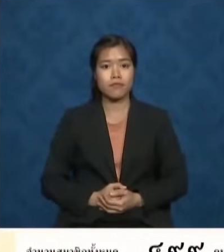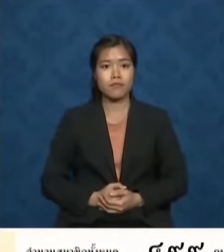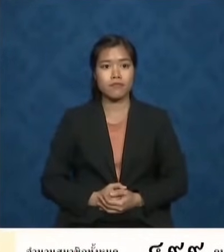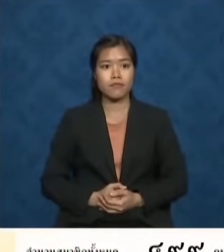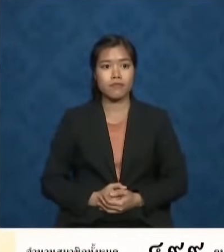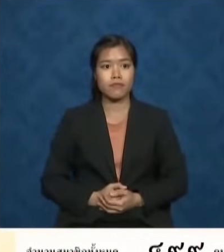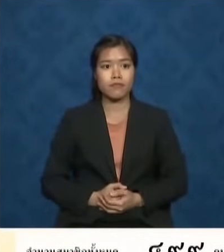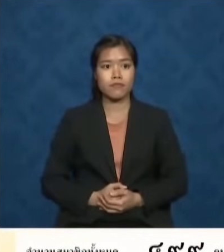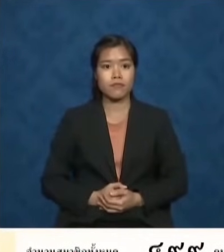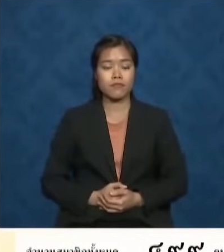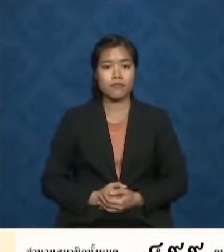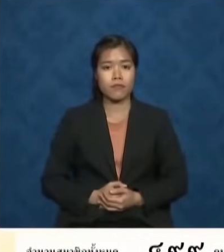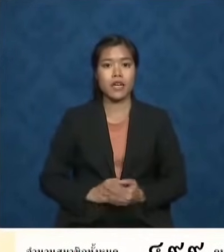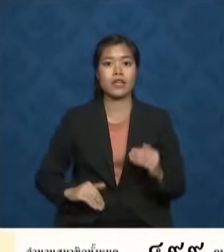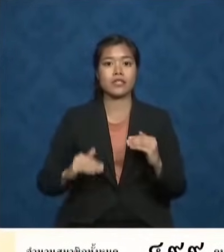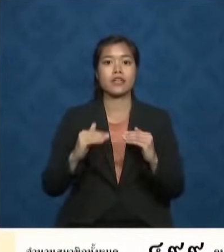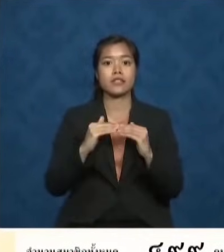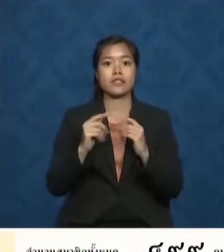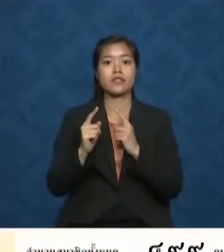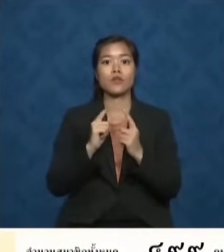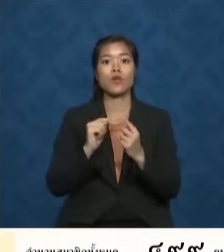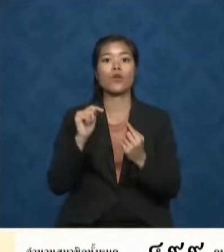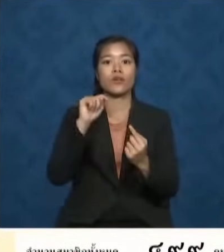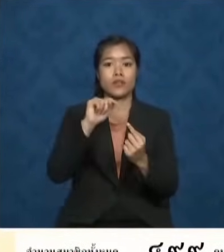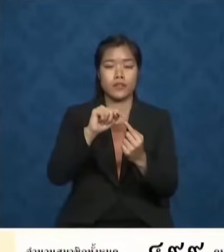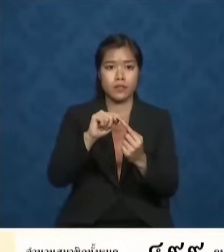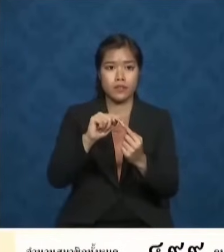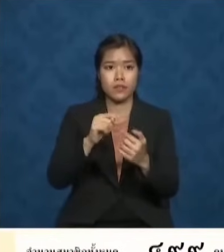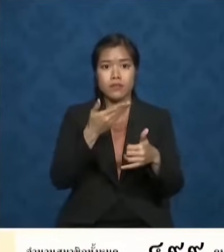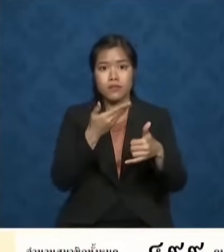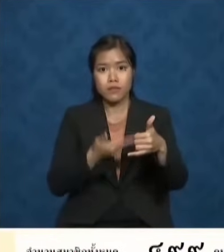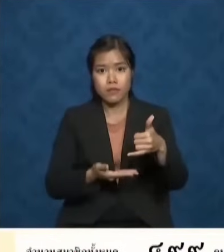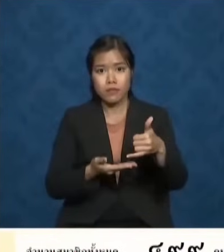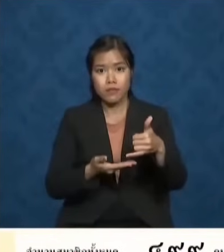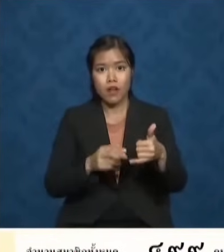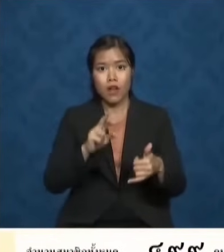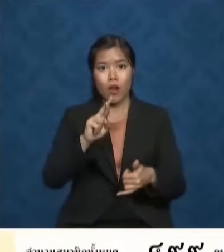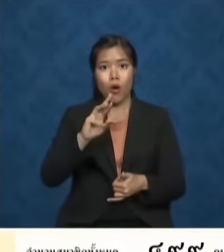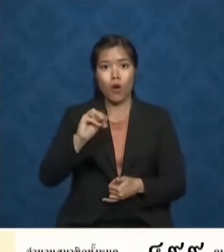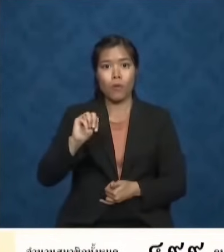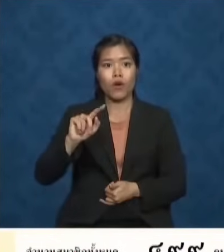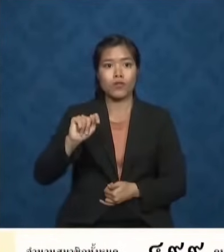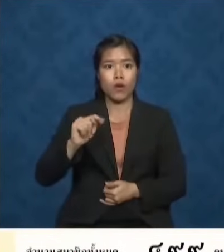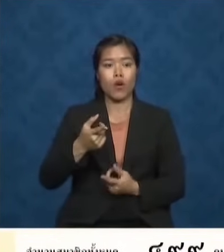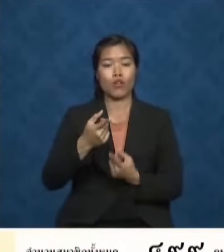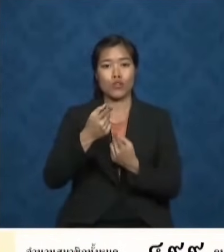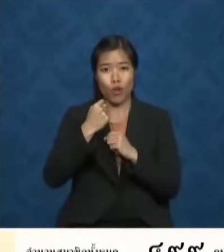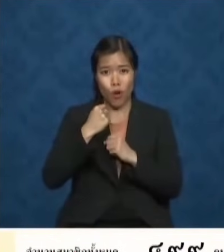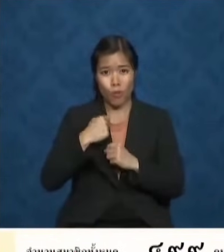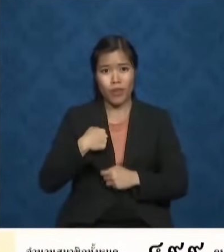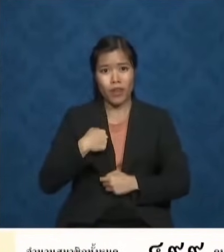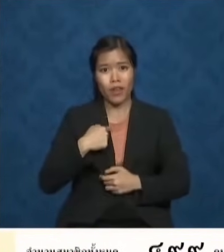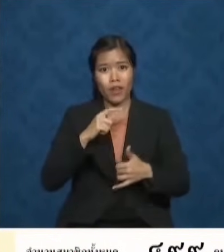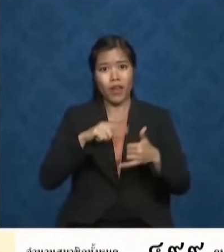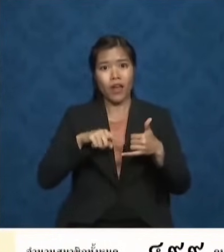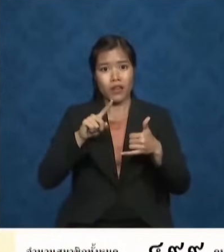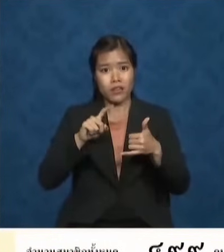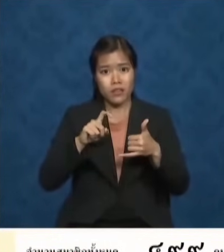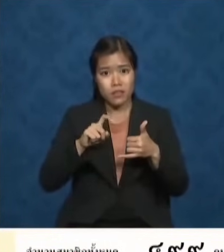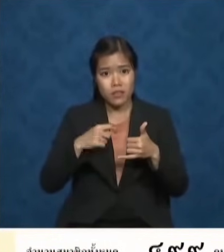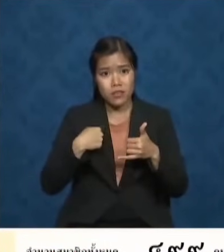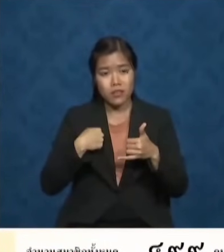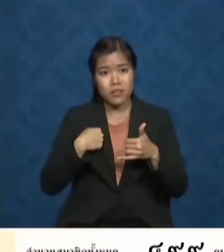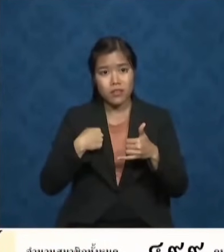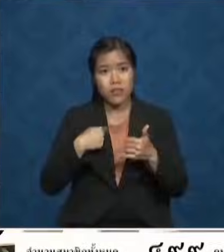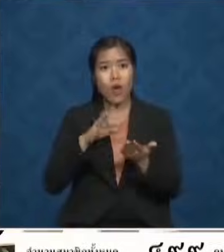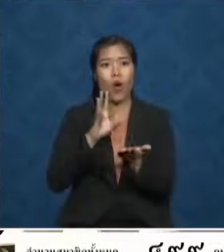งครับท่านประธานท่านรัฐมนตรีตอบเมื่อสักครู่นี้ผมได้รับความเสียหายครับท่านบอกว่าผมใช้ข้อมูลที่ดูเหมือนจะ